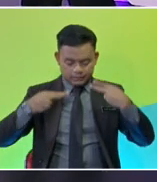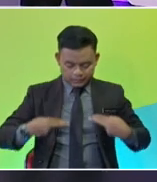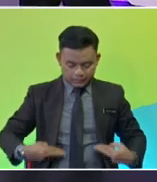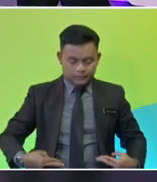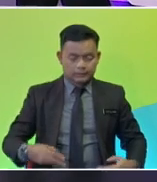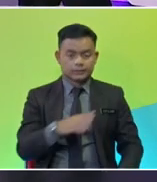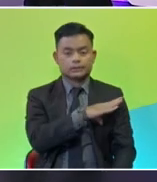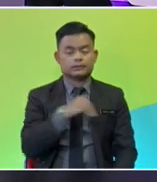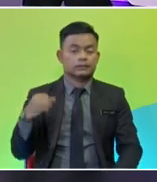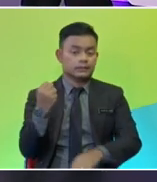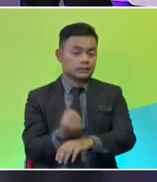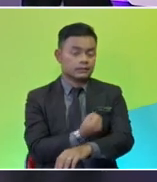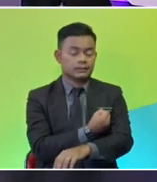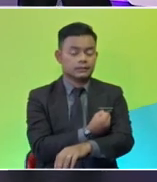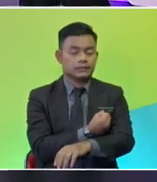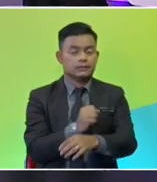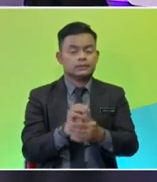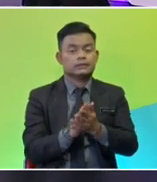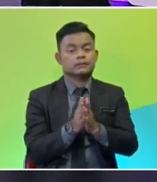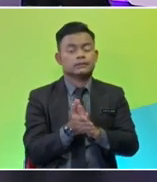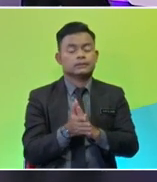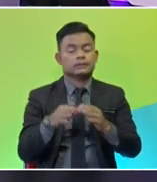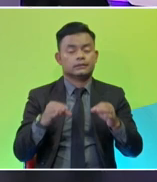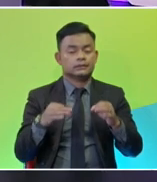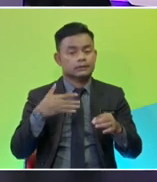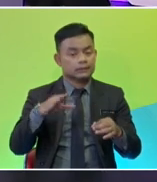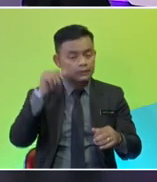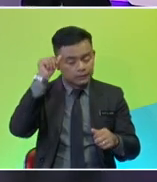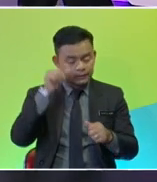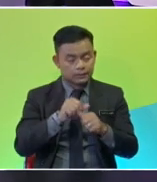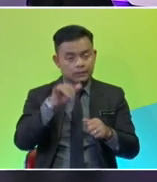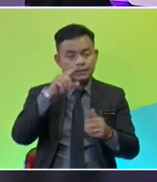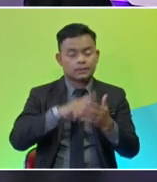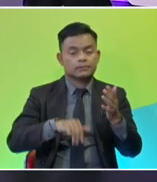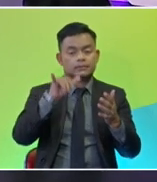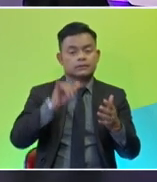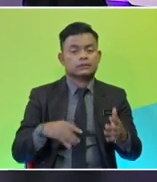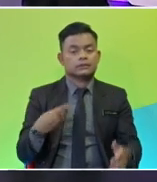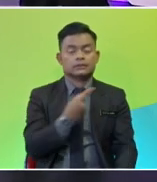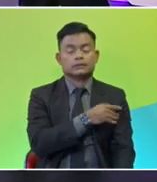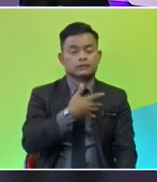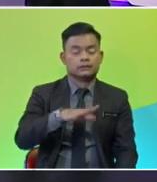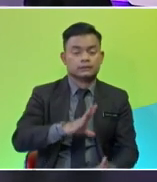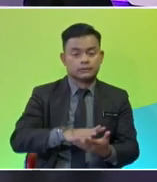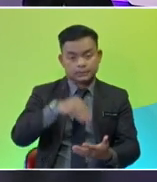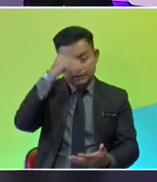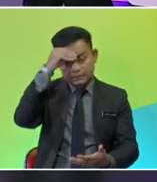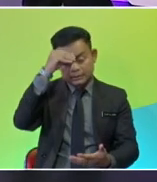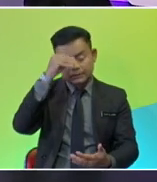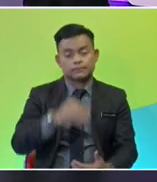boleh ingat aku yang kita dah belajar saya nah sekarang Coba padankan pada soal tersebut